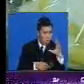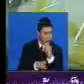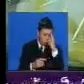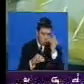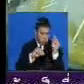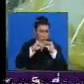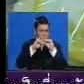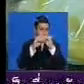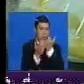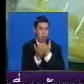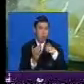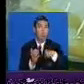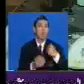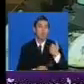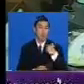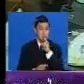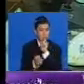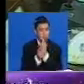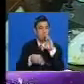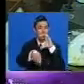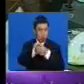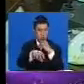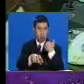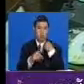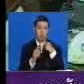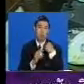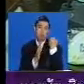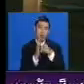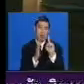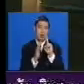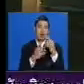สขึ้นราคาหากตรวจพบให้ดำเนินคดีทันทีซึ่งจะมีโทษสูงสุดจำคุกไม่เกิน7